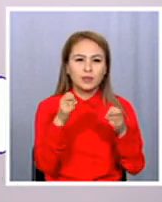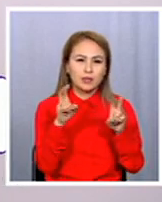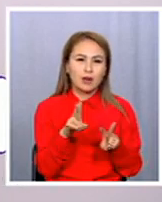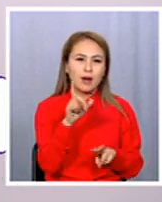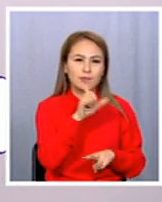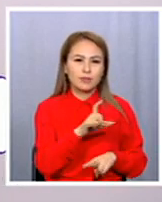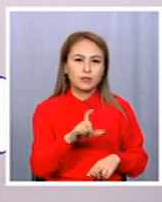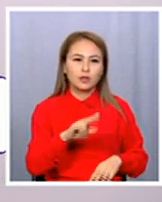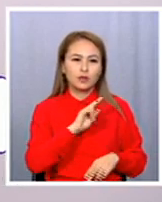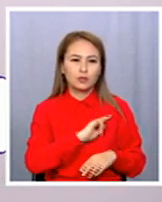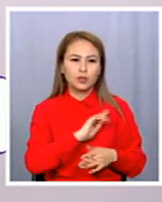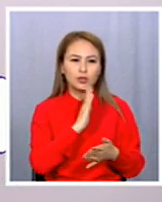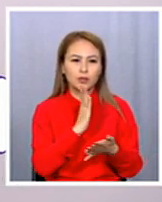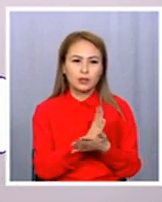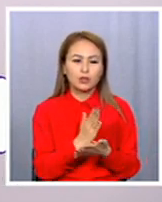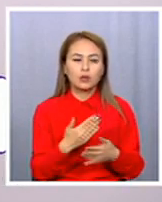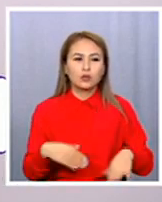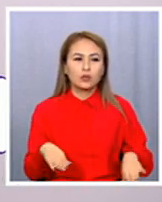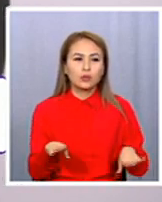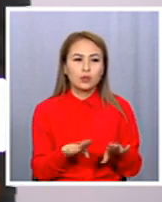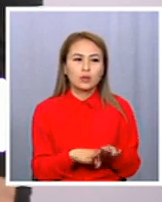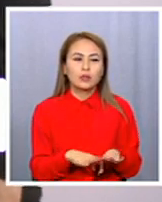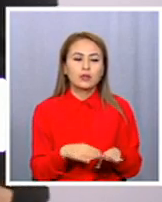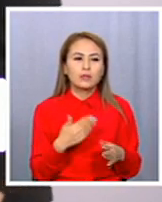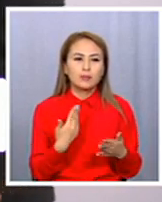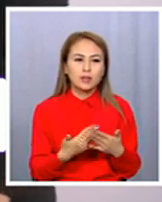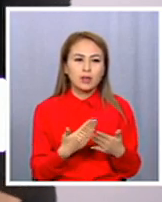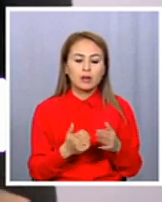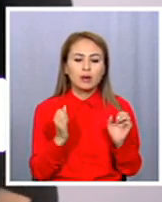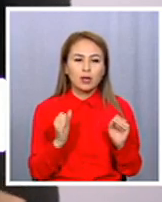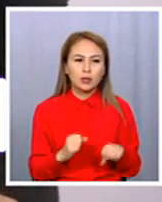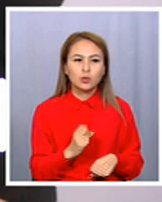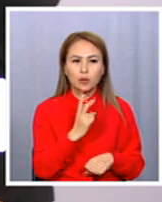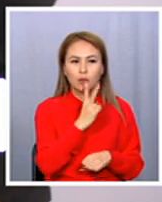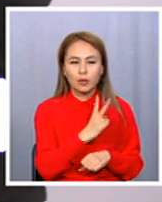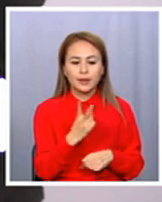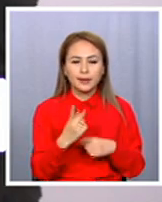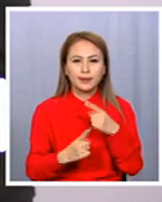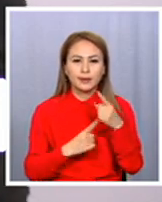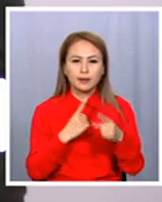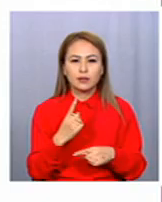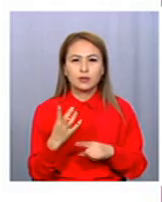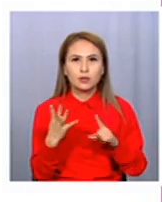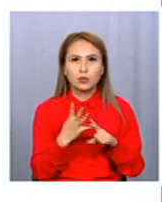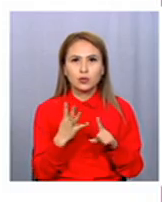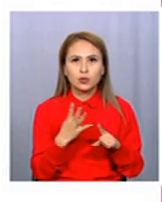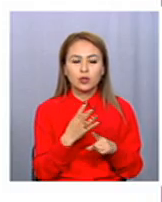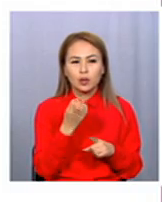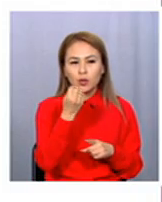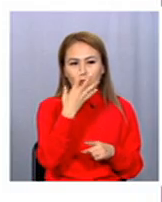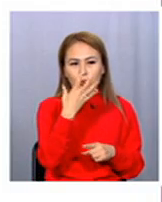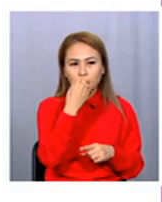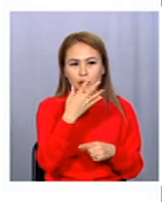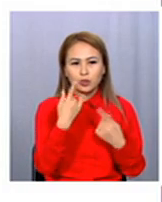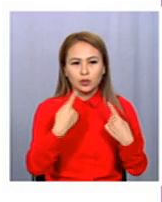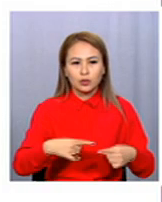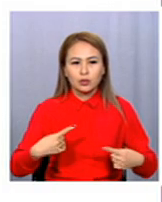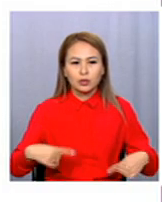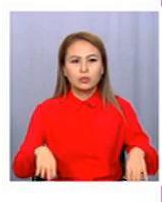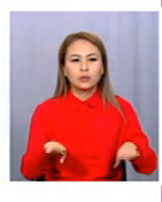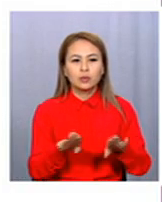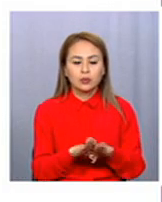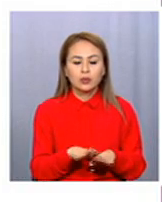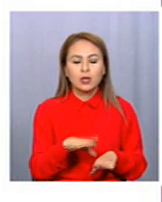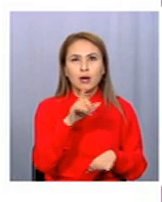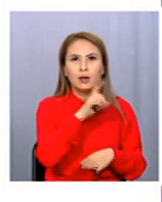жұмыс жасайды. Бұны да жасанды жүйеге мысал ретінде қарастыруға болады. Келесі бізде тағы да гүлзарлардың түрлері. Бұл да адам